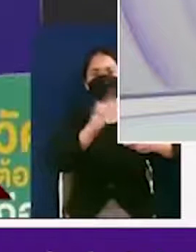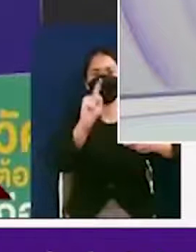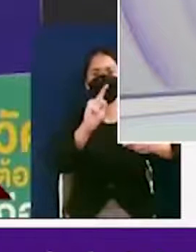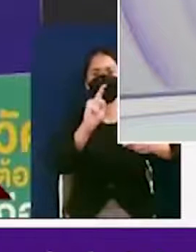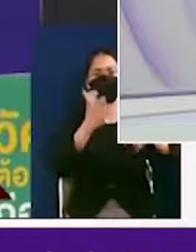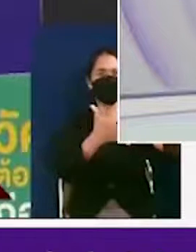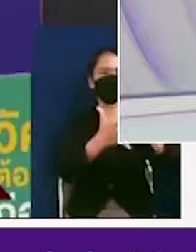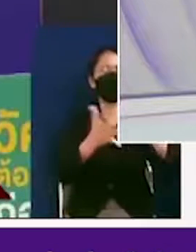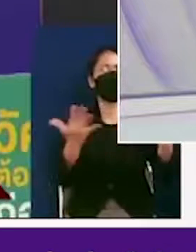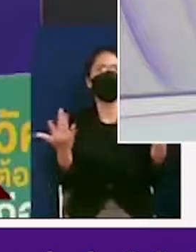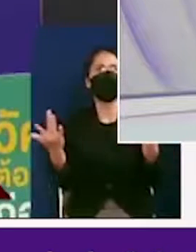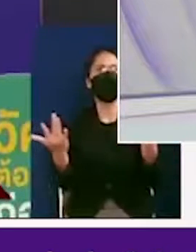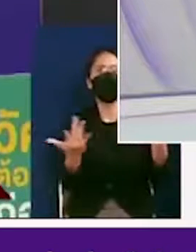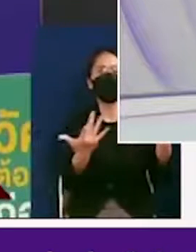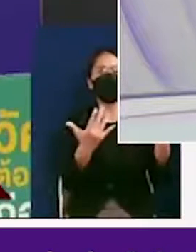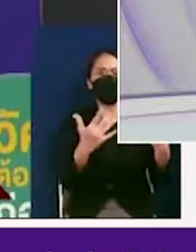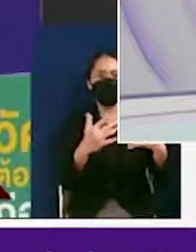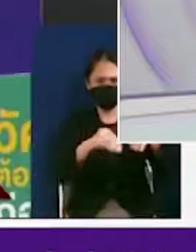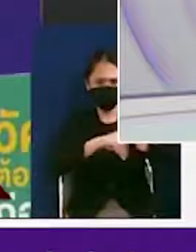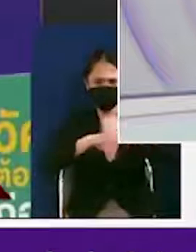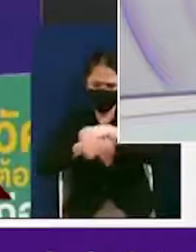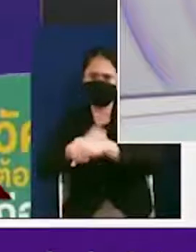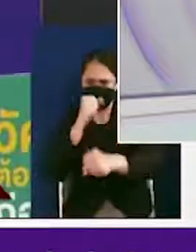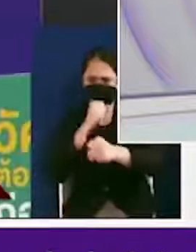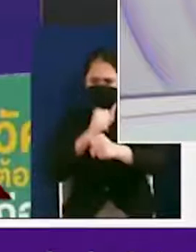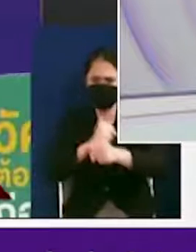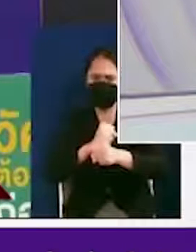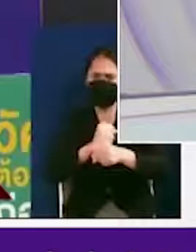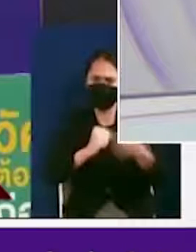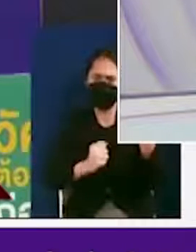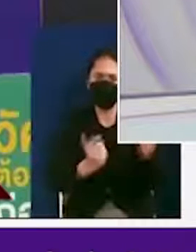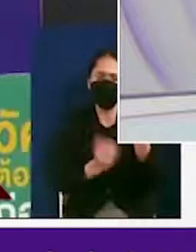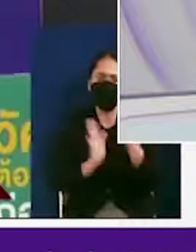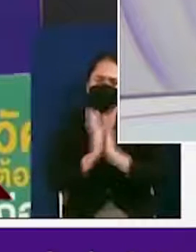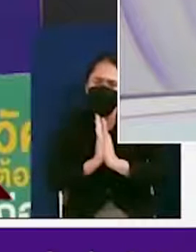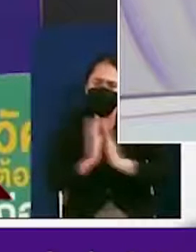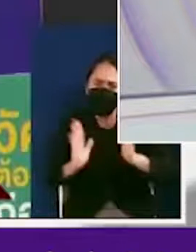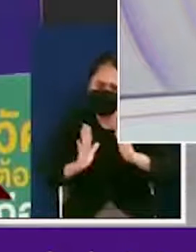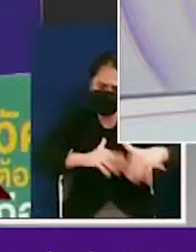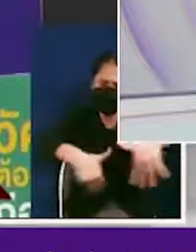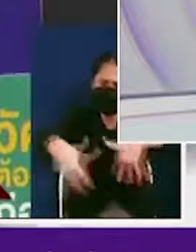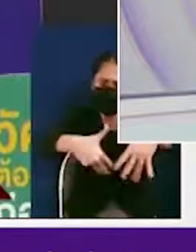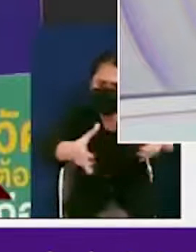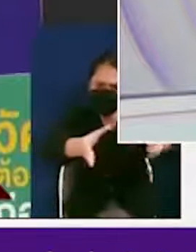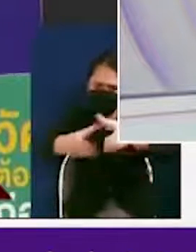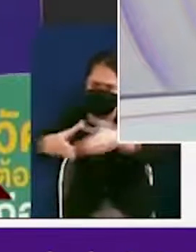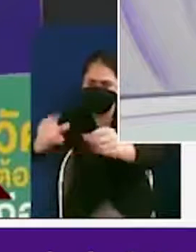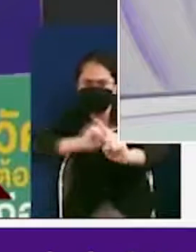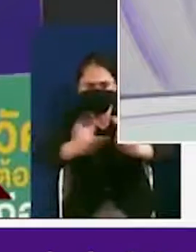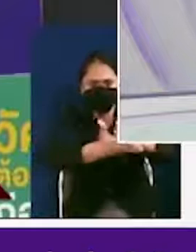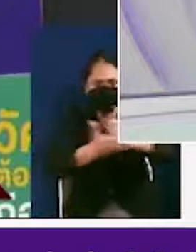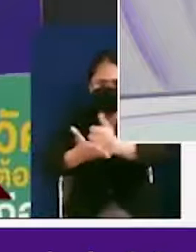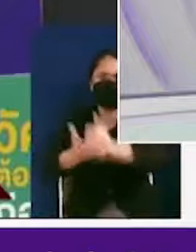คืออาชญากรย่อมทิ้งร่องรอยไว้เสมอ ใช่คงไม่ใช่มืออาชีพอ่ะเพราะถ้ามืออาชีพคงจะแบบเนียนๆไปแต่นี้ไ